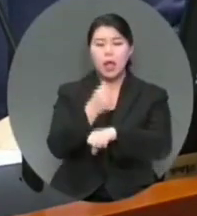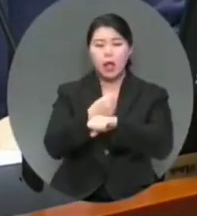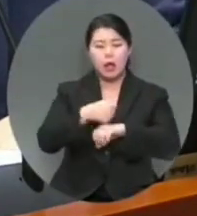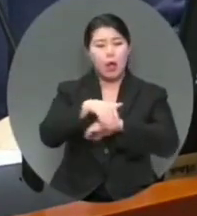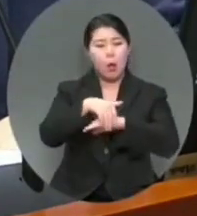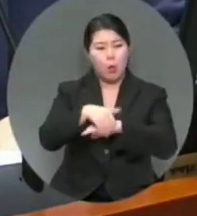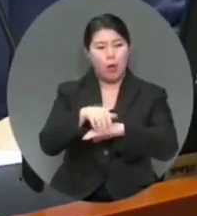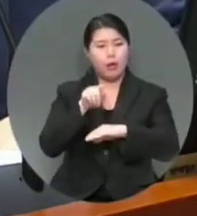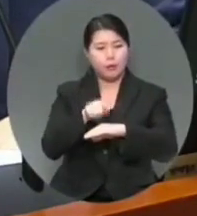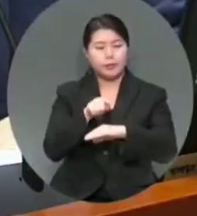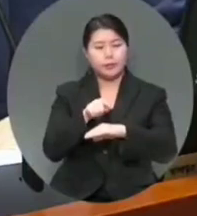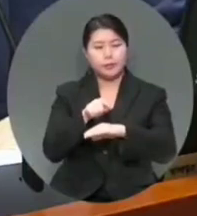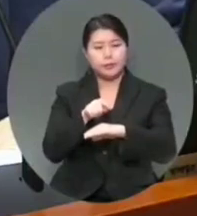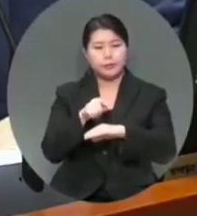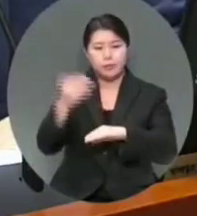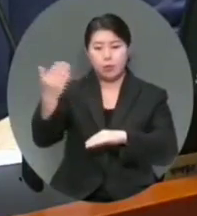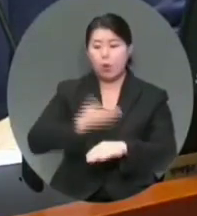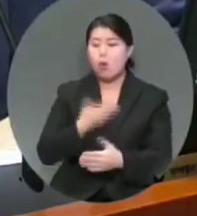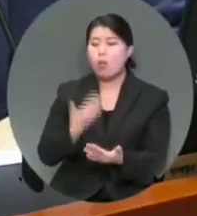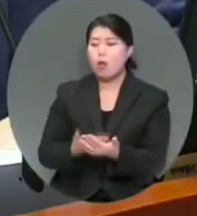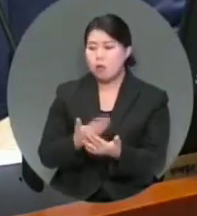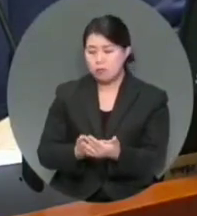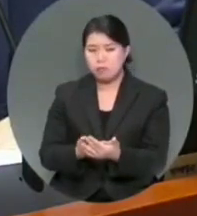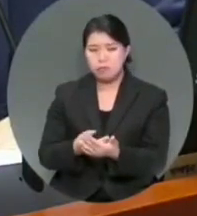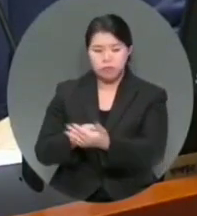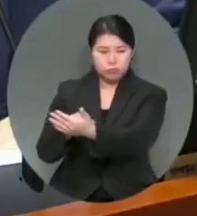예산안을 좀 제출해줘라.